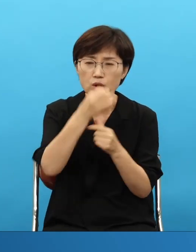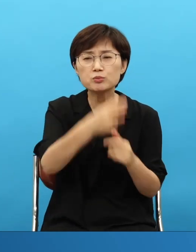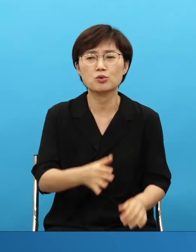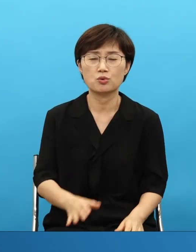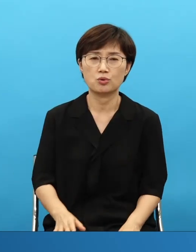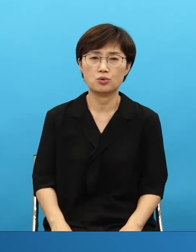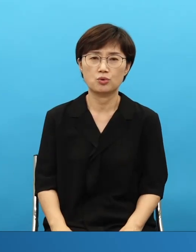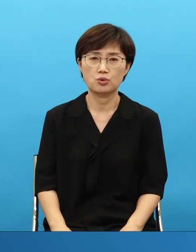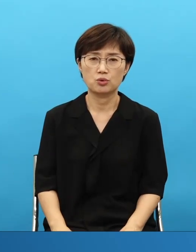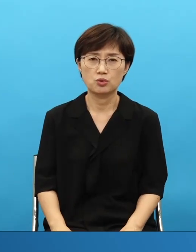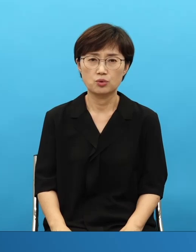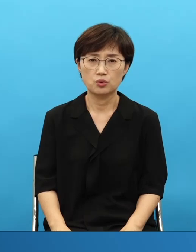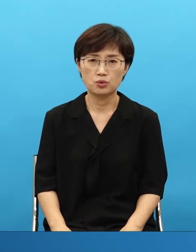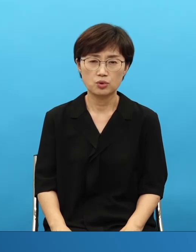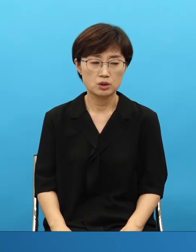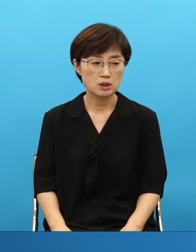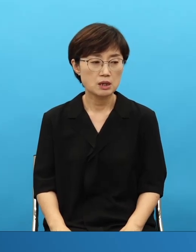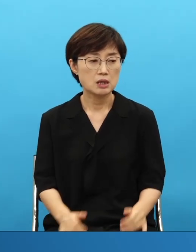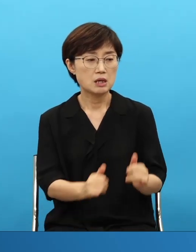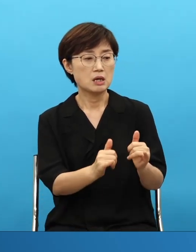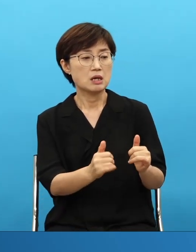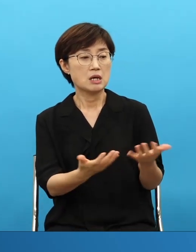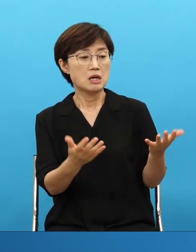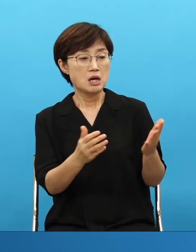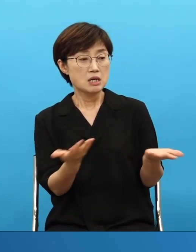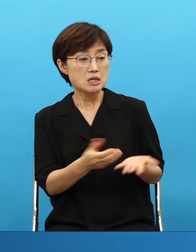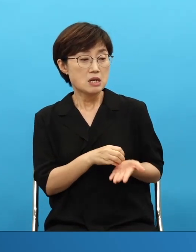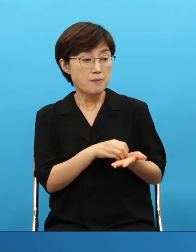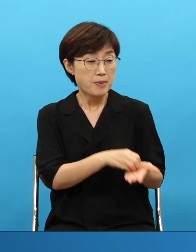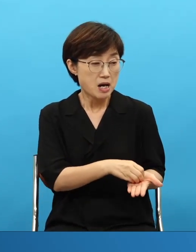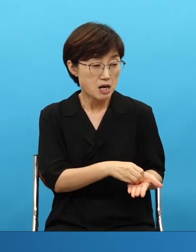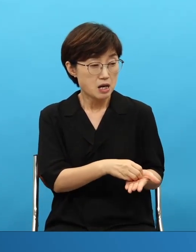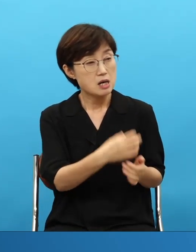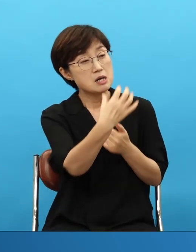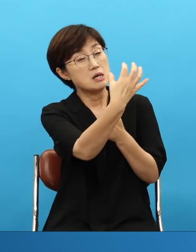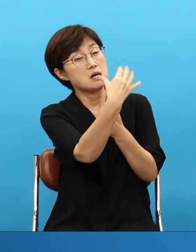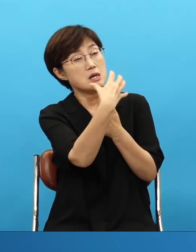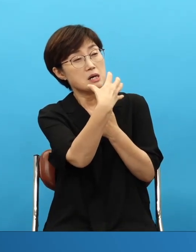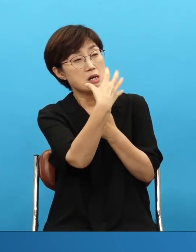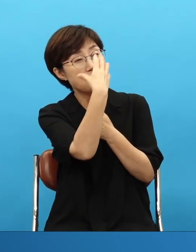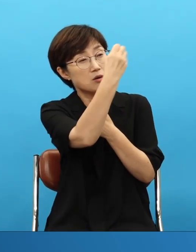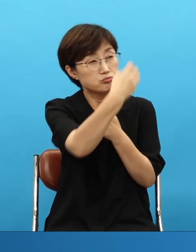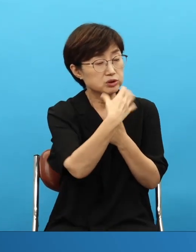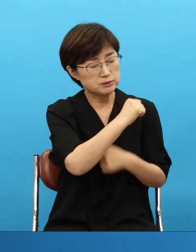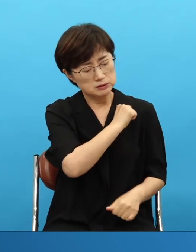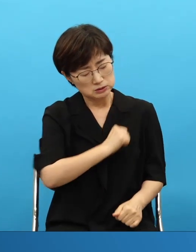而且，那么丈夫呢，他更难。 저 밖에 나가서 어디든 막 인간 취급도 못 받고요, 막 너무 어려운 속에 살아남다니까요.